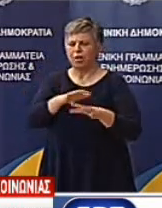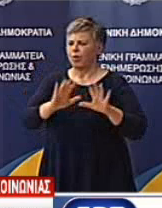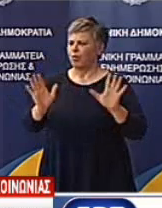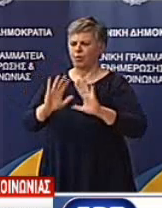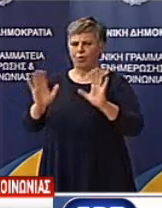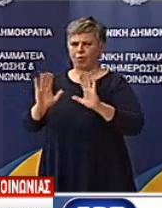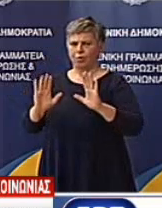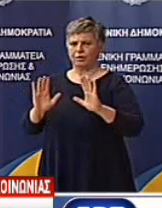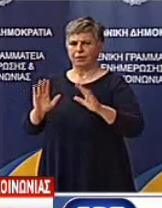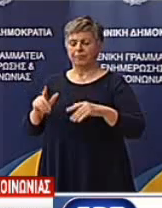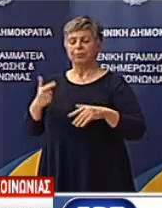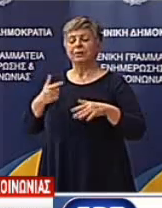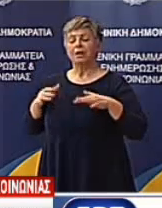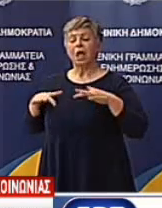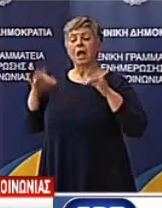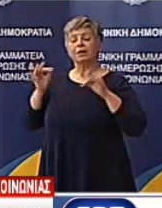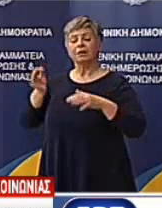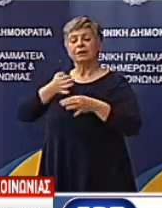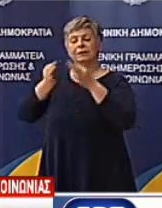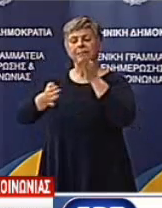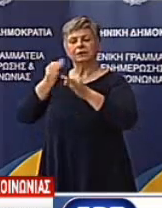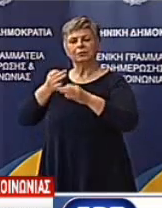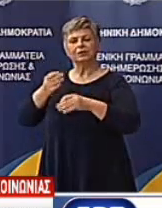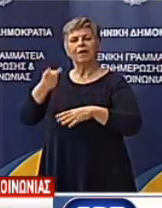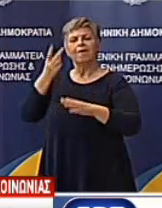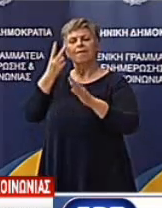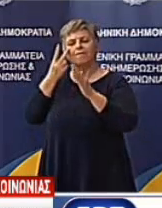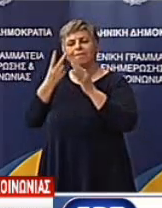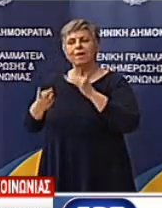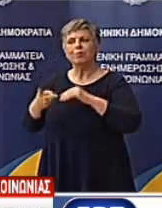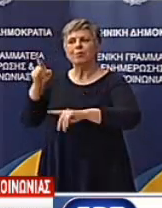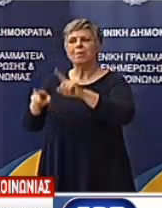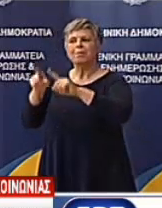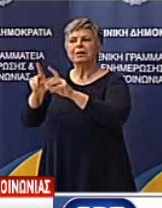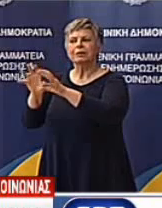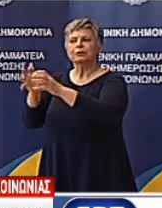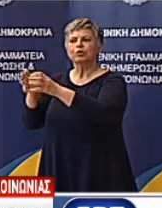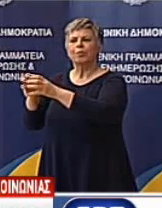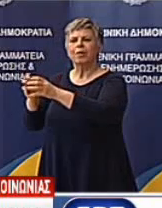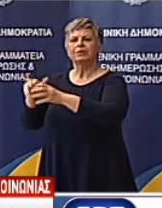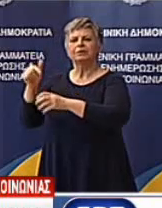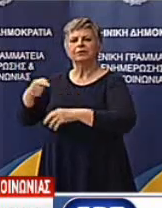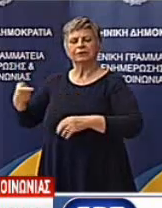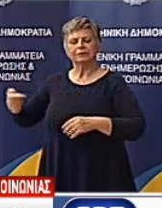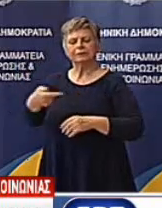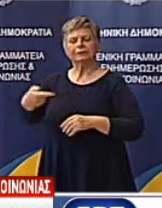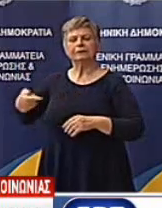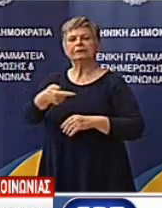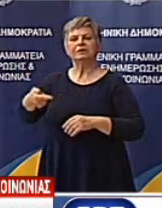όμως και στην αρχική μου τοποθέτηση ότι διαβλέπουμε κάποιους να προσπαθούν να χρησιμοποιήσουν, να